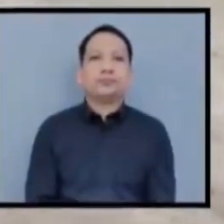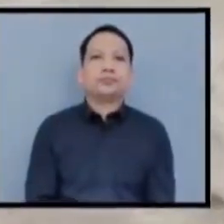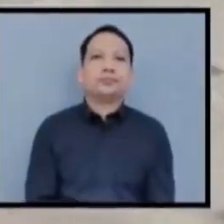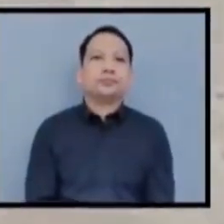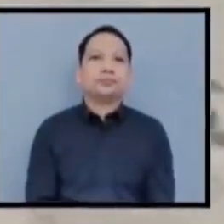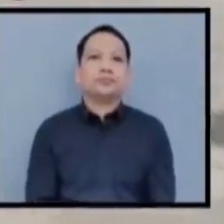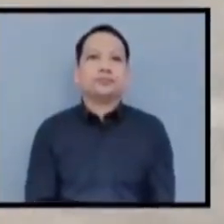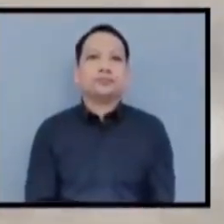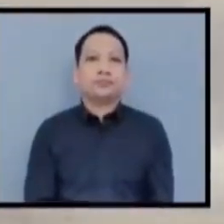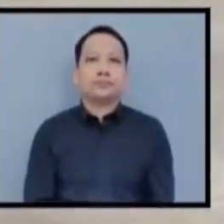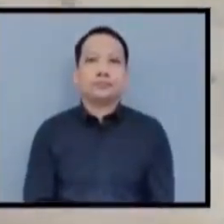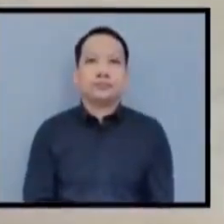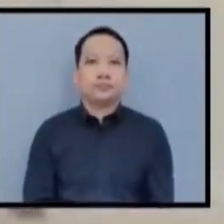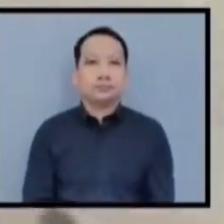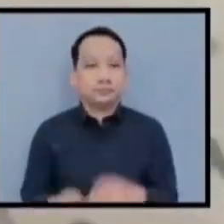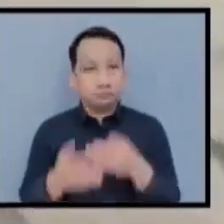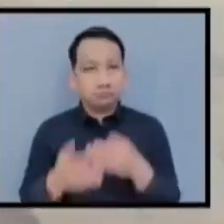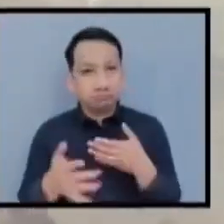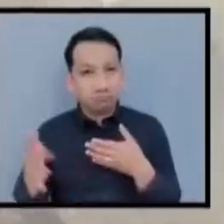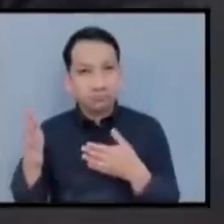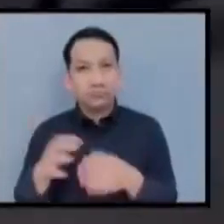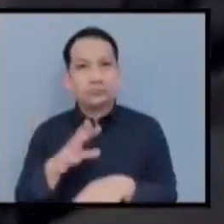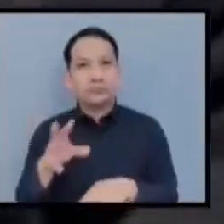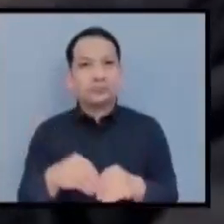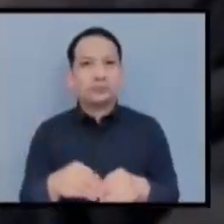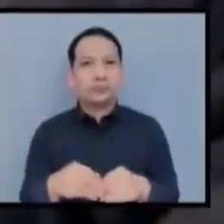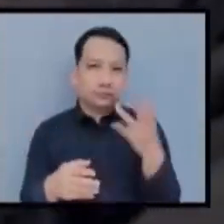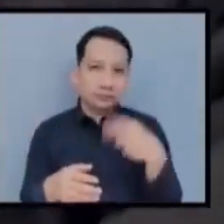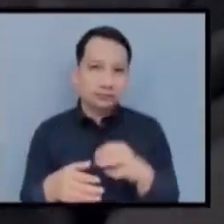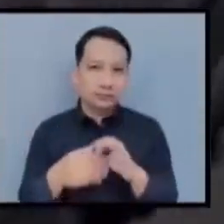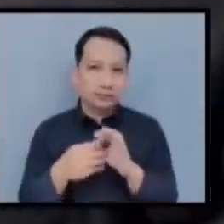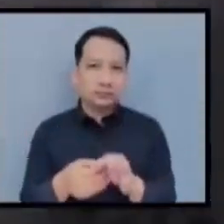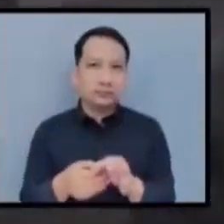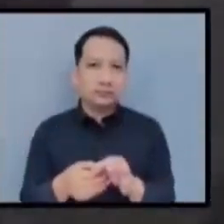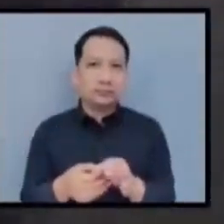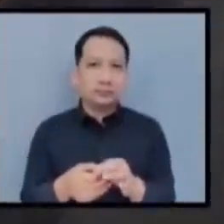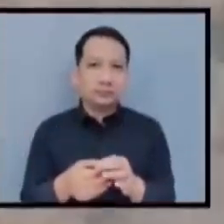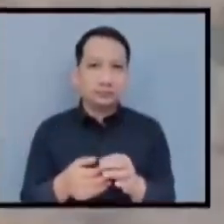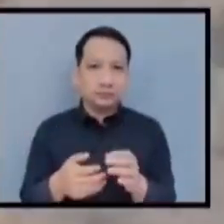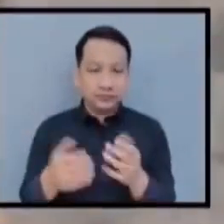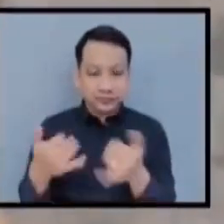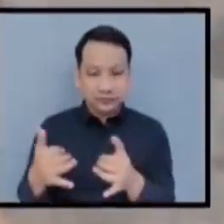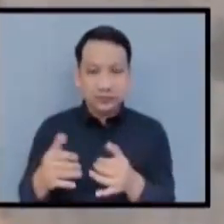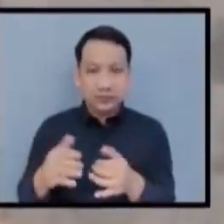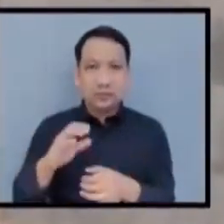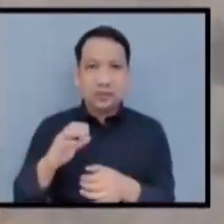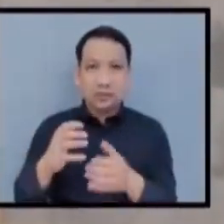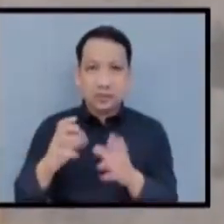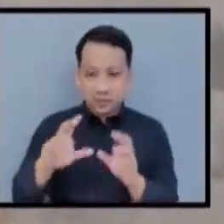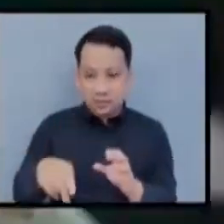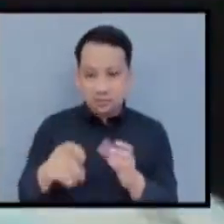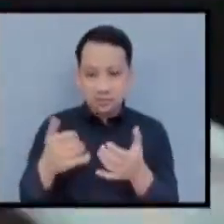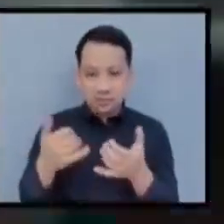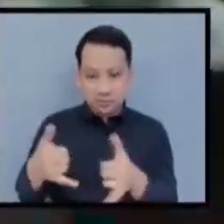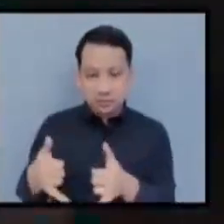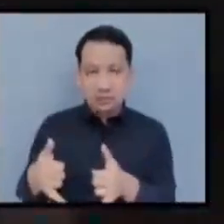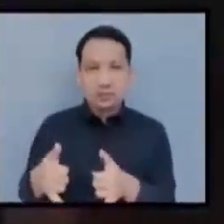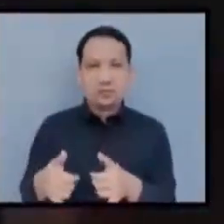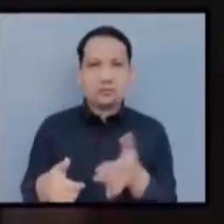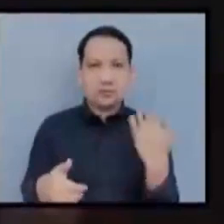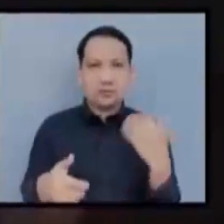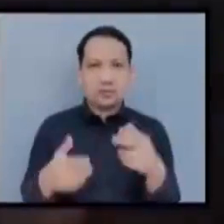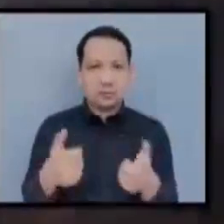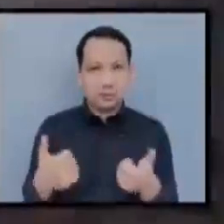Sa paglipas ng panahon, mas lalong gumaganda ang mga online at mobile games. Kung dati ay laro lang,